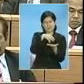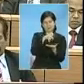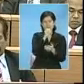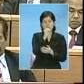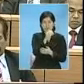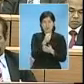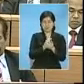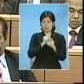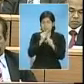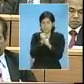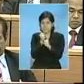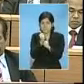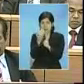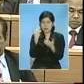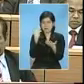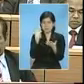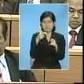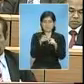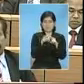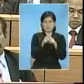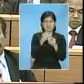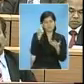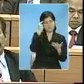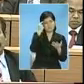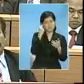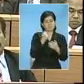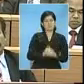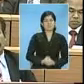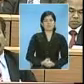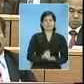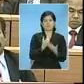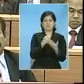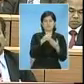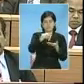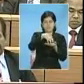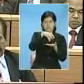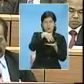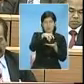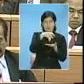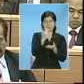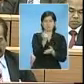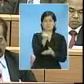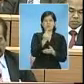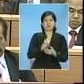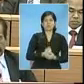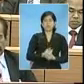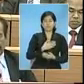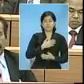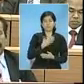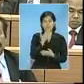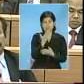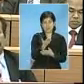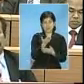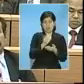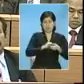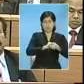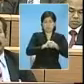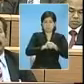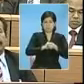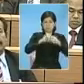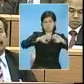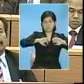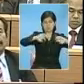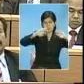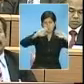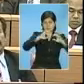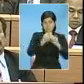ได้พูดไปบ่อนไปงั้นรัฐบาลชุดนี้ผมก็ขอร้องนะครับขอให้ท่านได้ดูแลการ